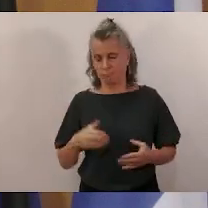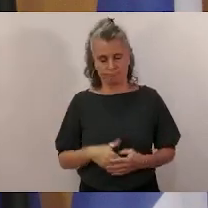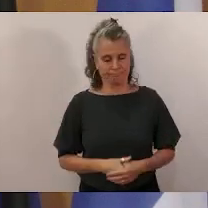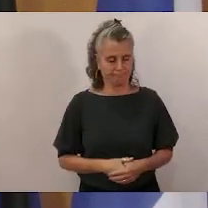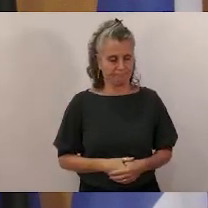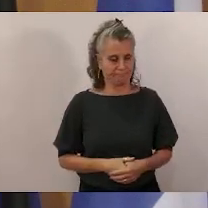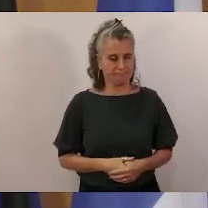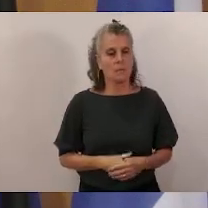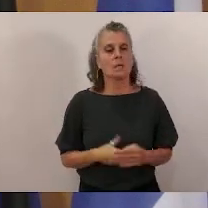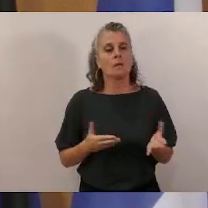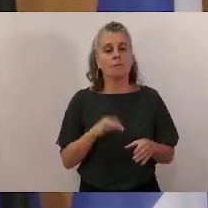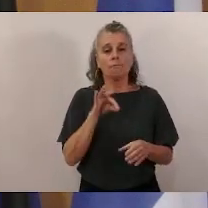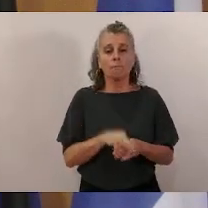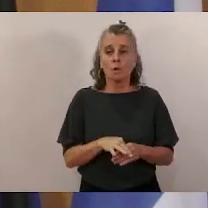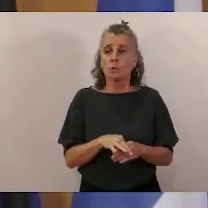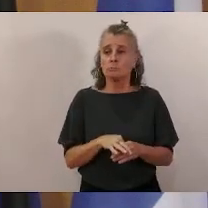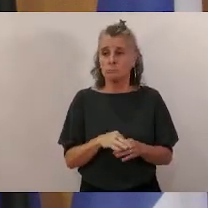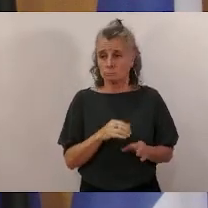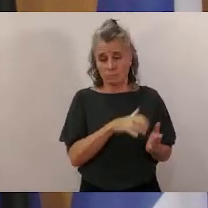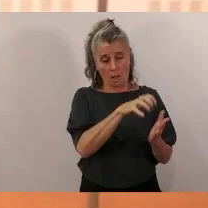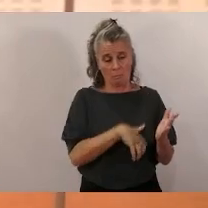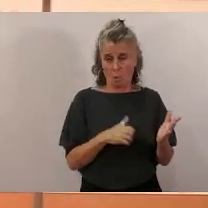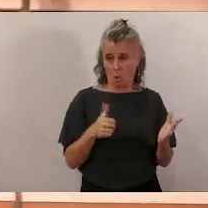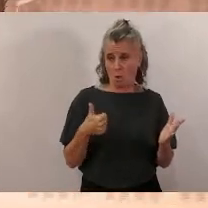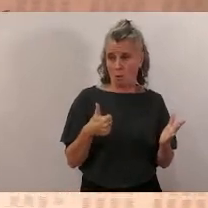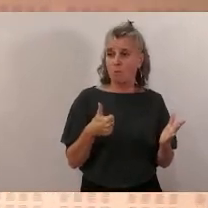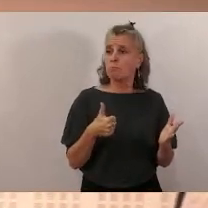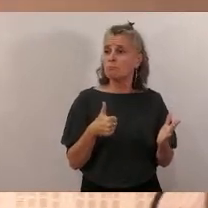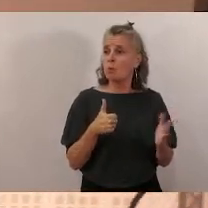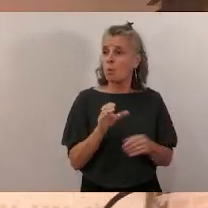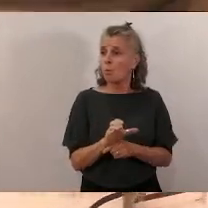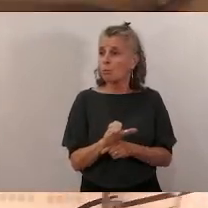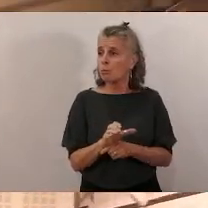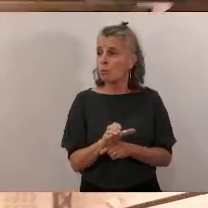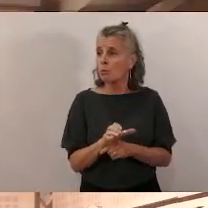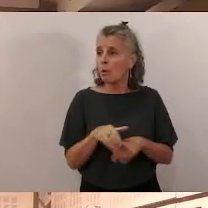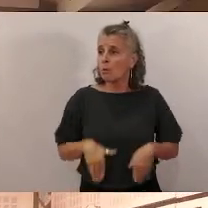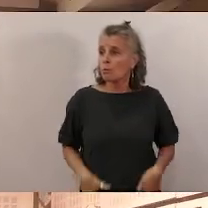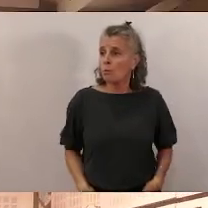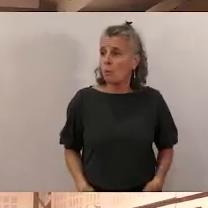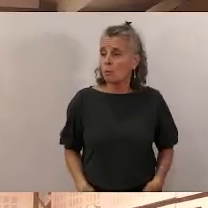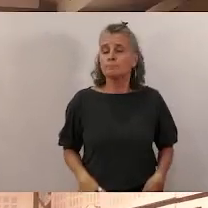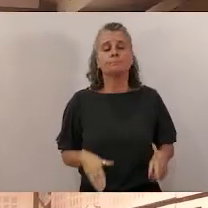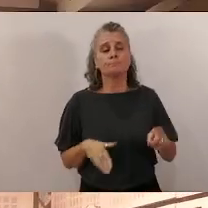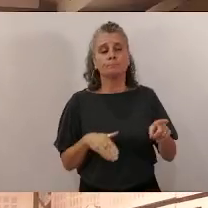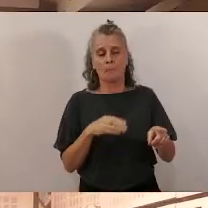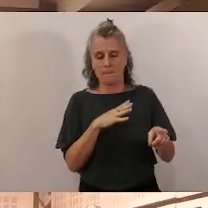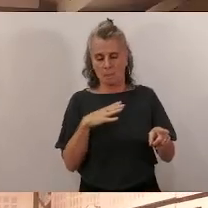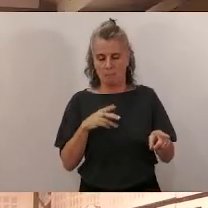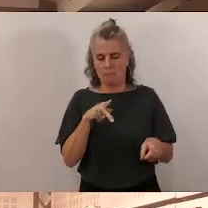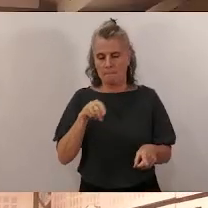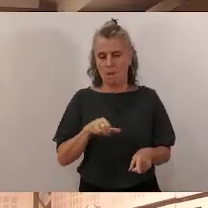donne un avis contre le premier rapport ? Une abstention, Madame Parodi.